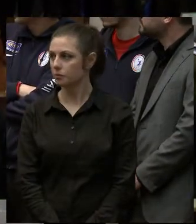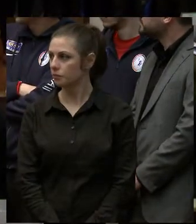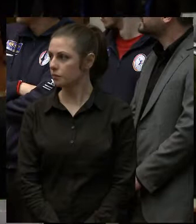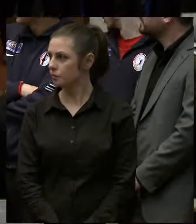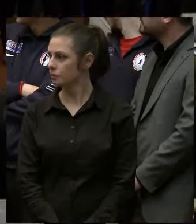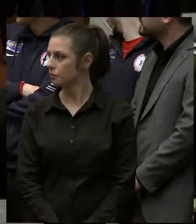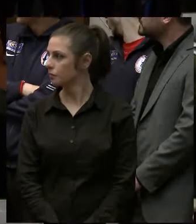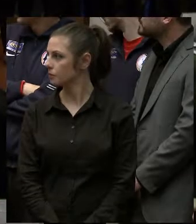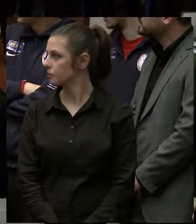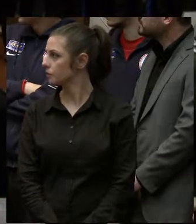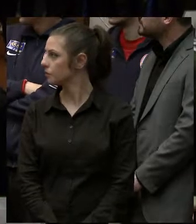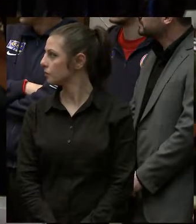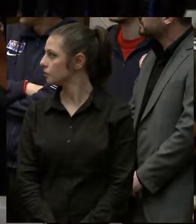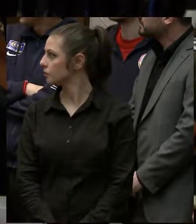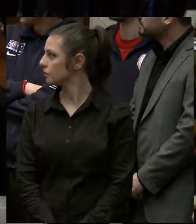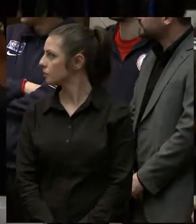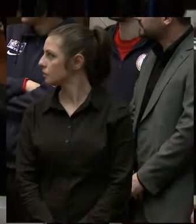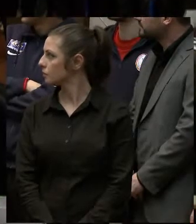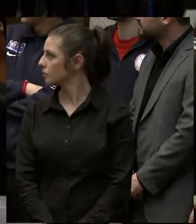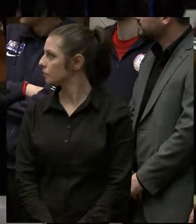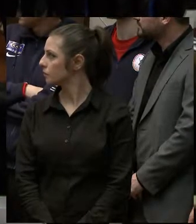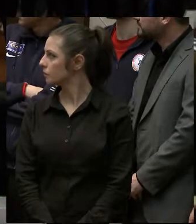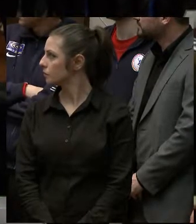İki kişi daha geçsin oraya yukarıdan.